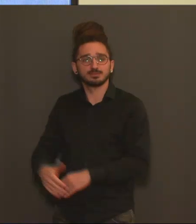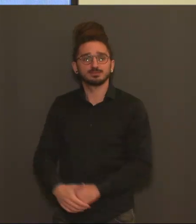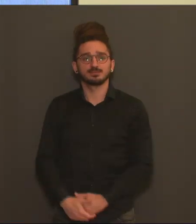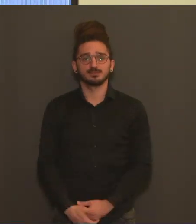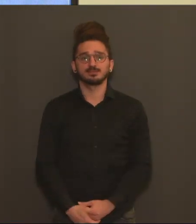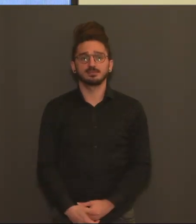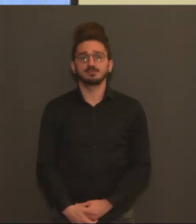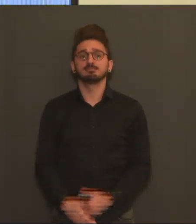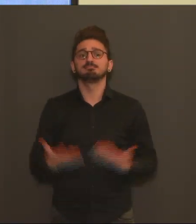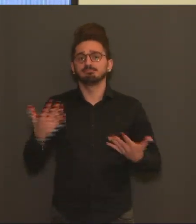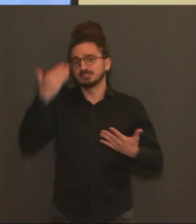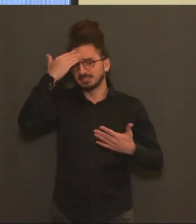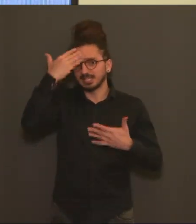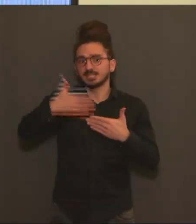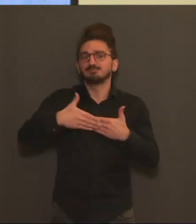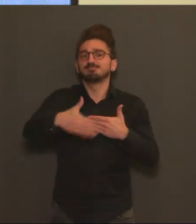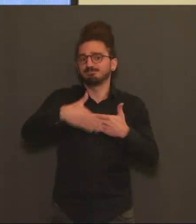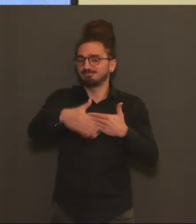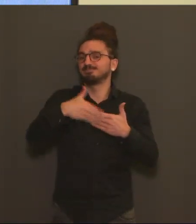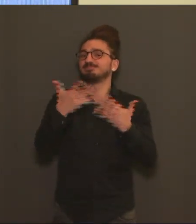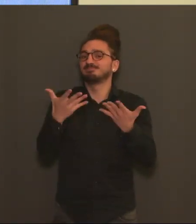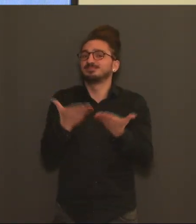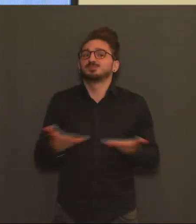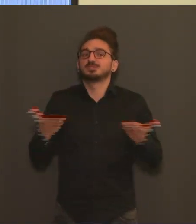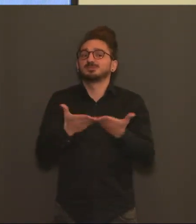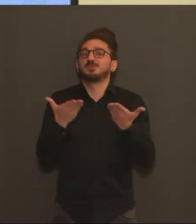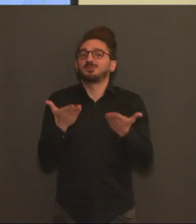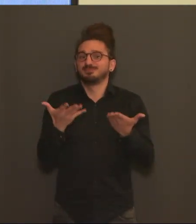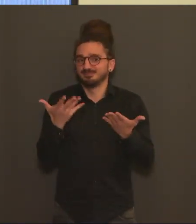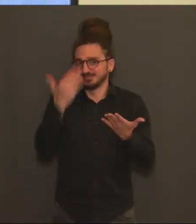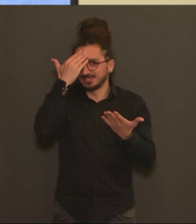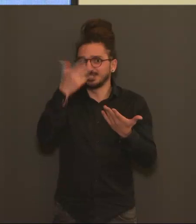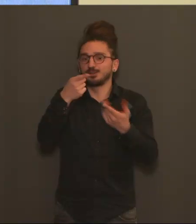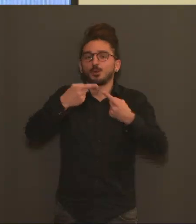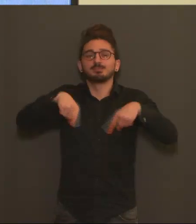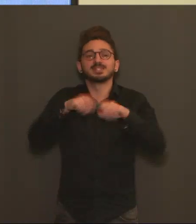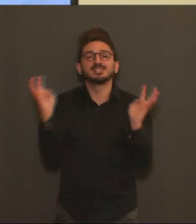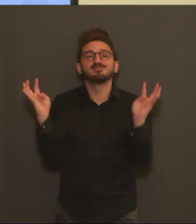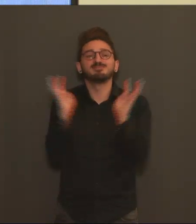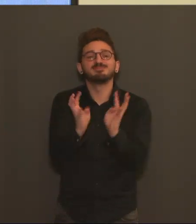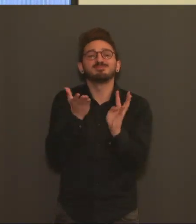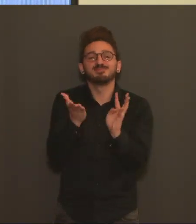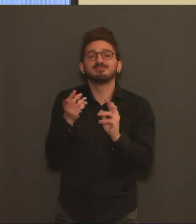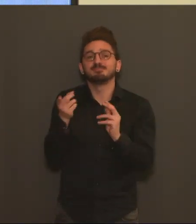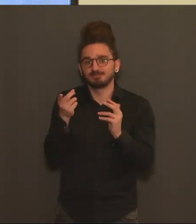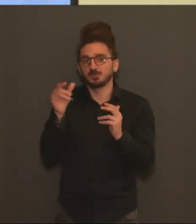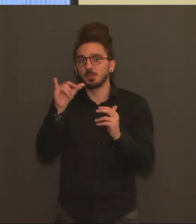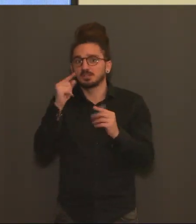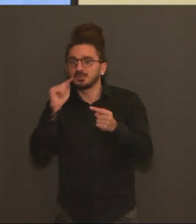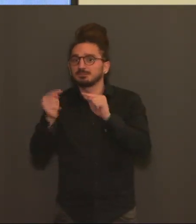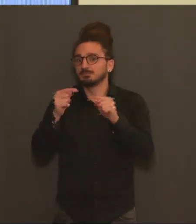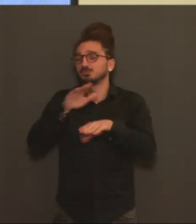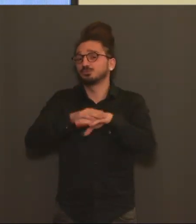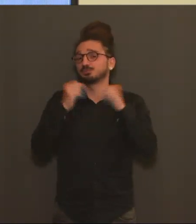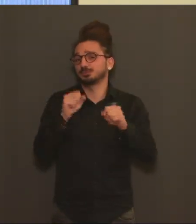sont là quant à une diminution des contraintes que nous avons, il y a bien sûr l'ouverture,